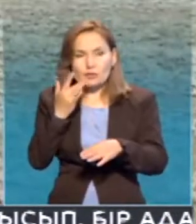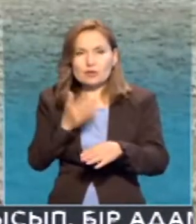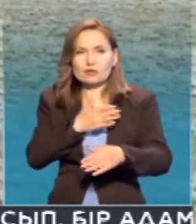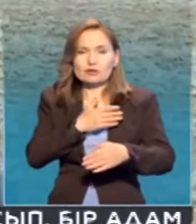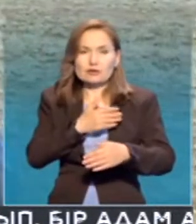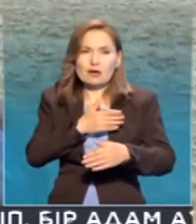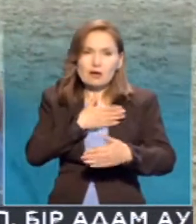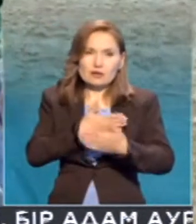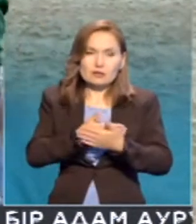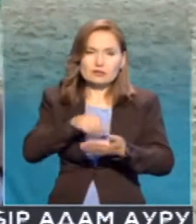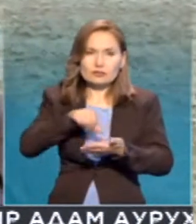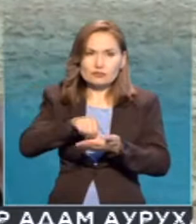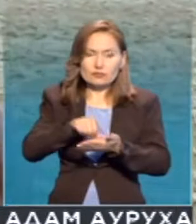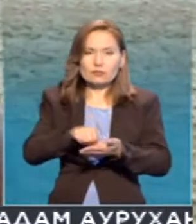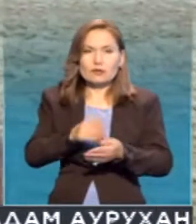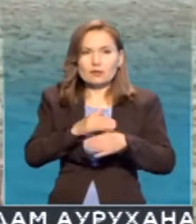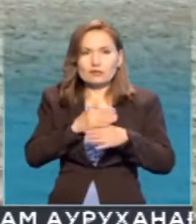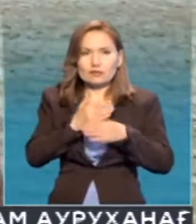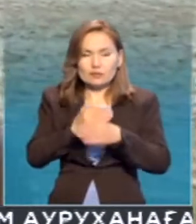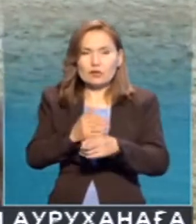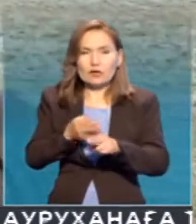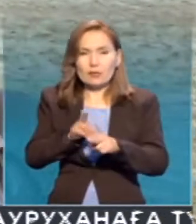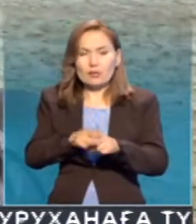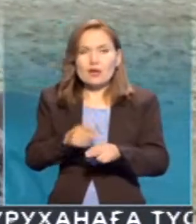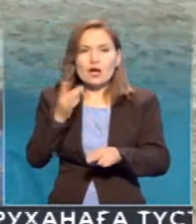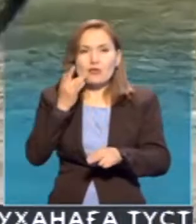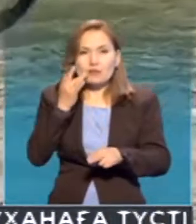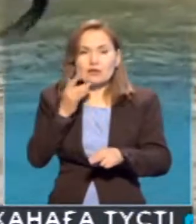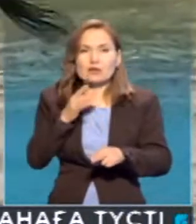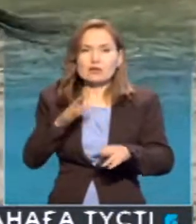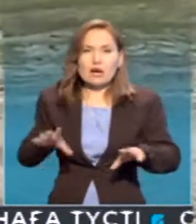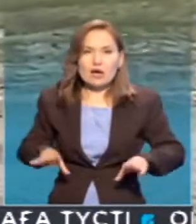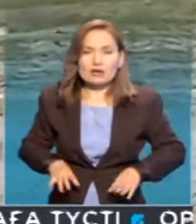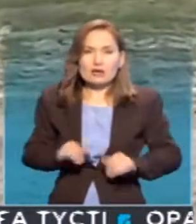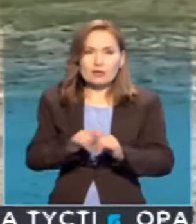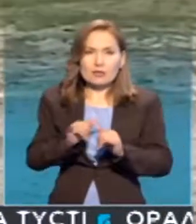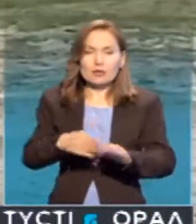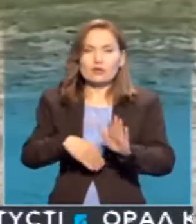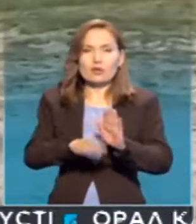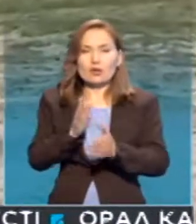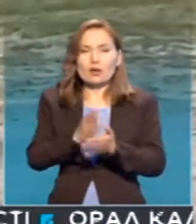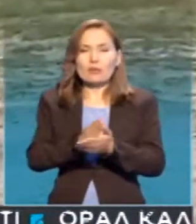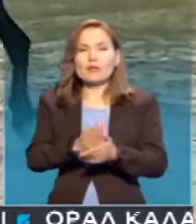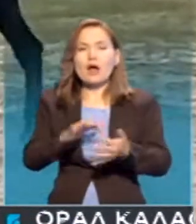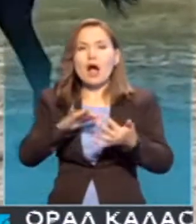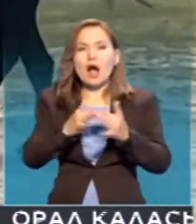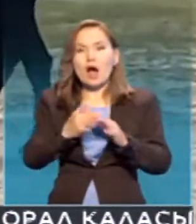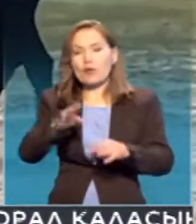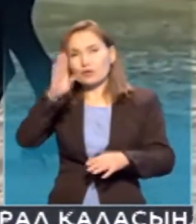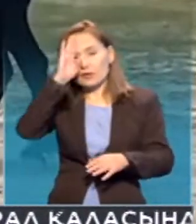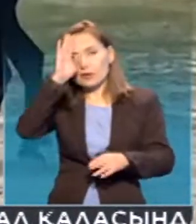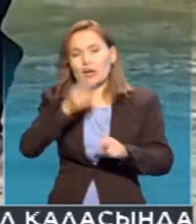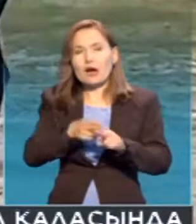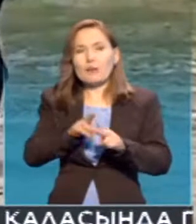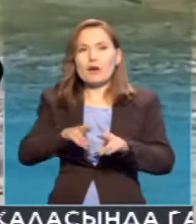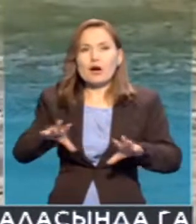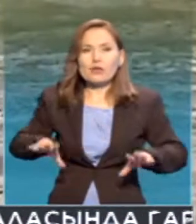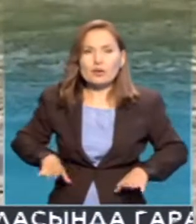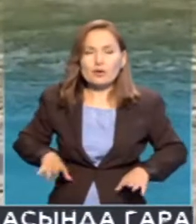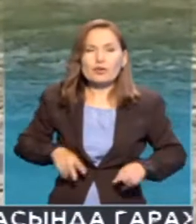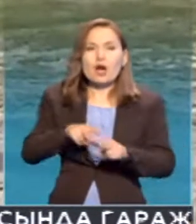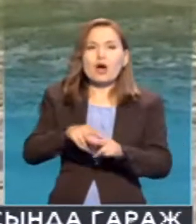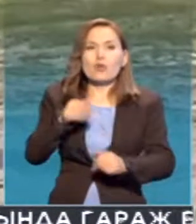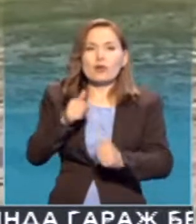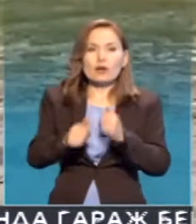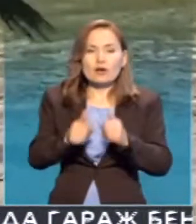отқан азаматтар бар. Жақсы, сол кісілермен тығыз қарым-қатынастамыз. Ауыл жігіттері тек көкпар емес, аударыспақ пен теңгелу спорттарында